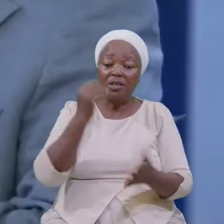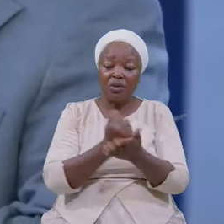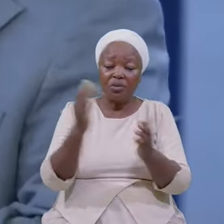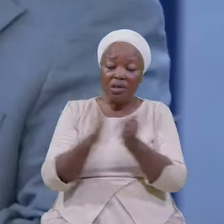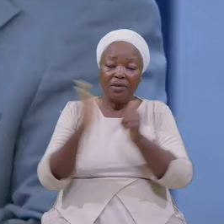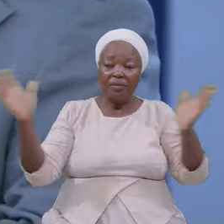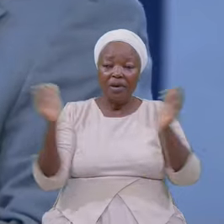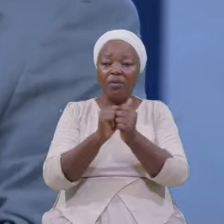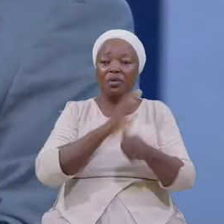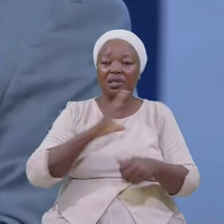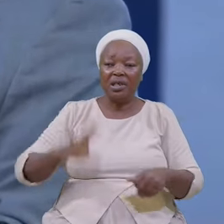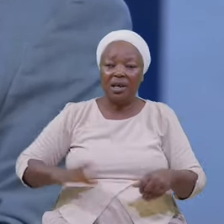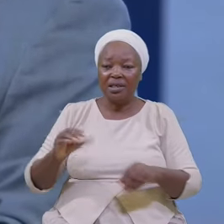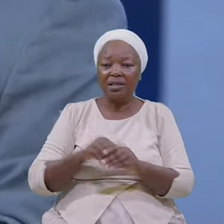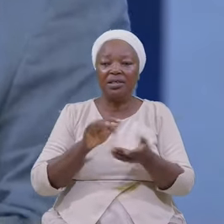is crucified with Christ. Est crucifiée avec Christ.